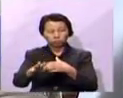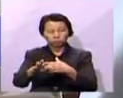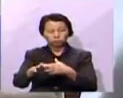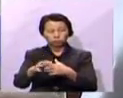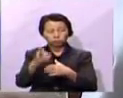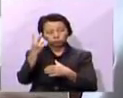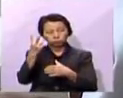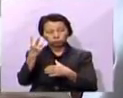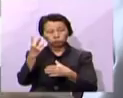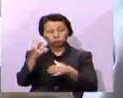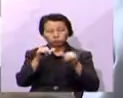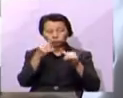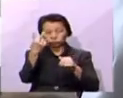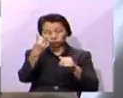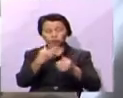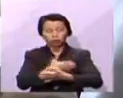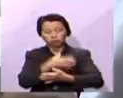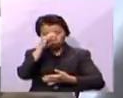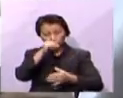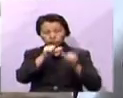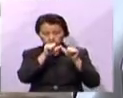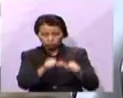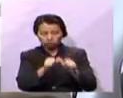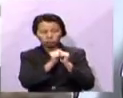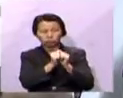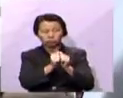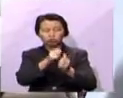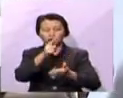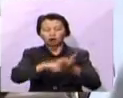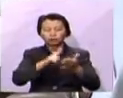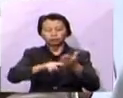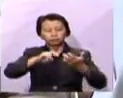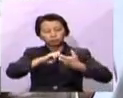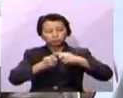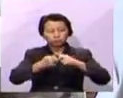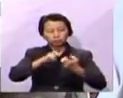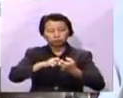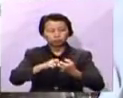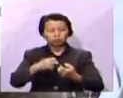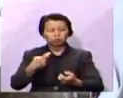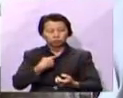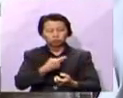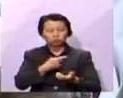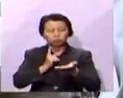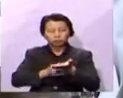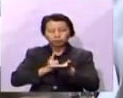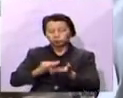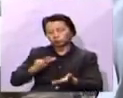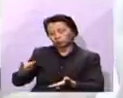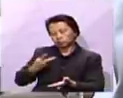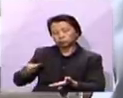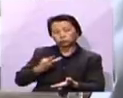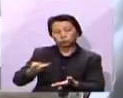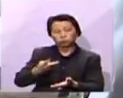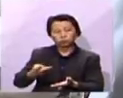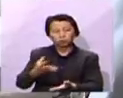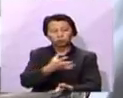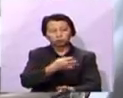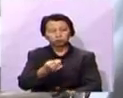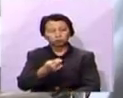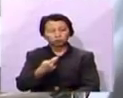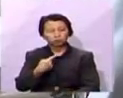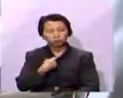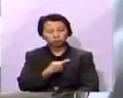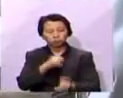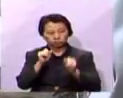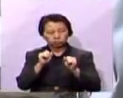orang tinggal sini. Apa-apa masalah kita bincang dua orang dan kita